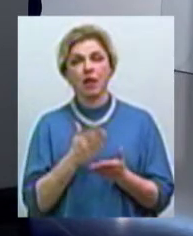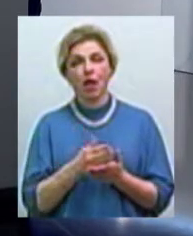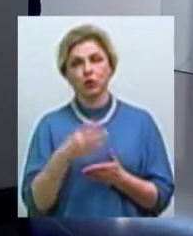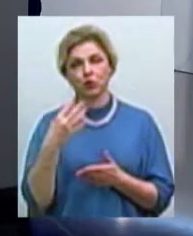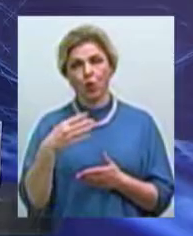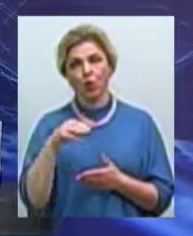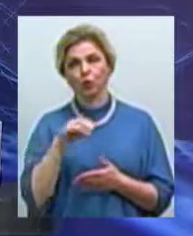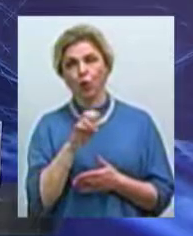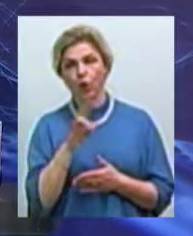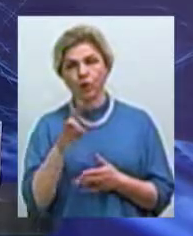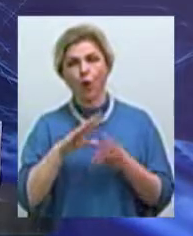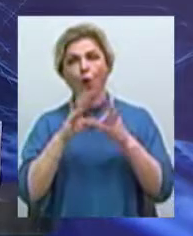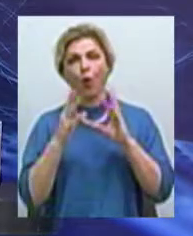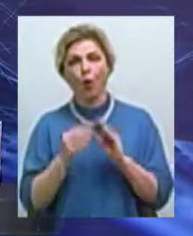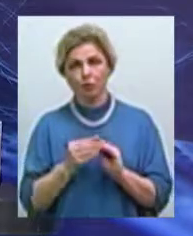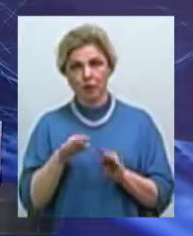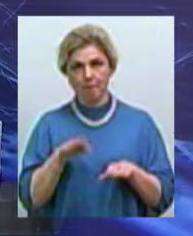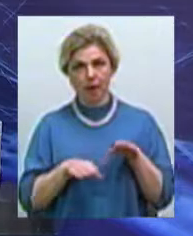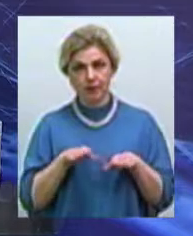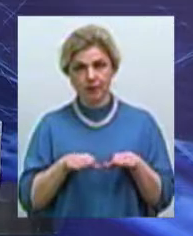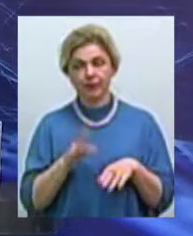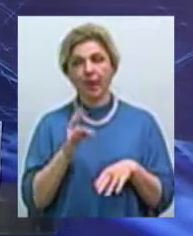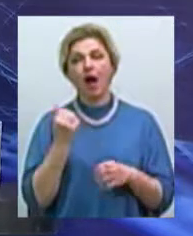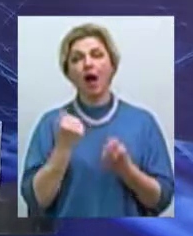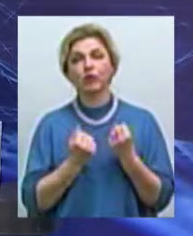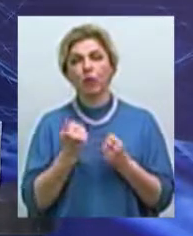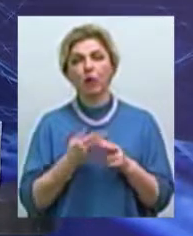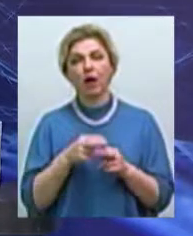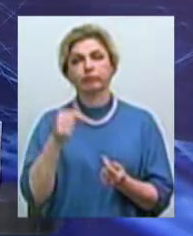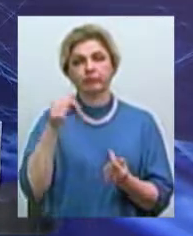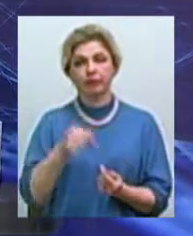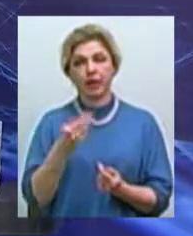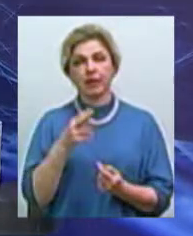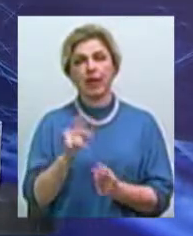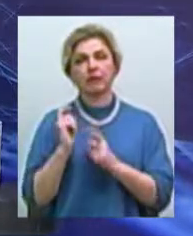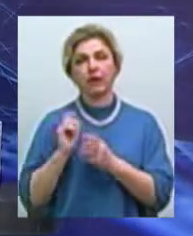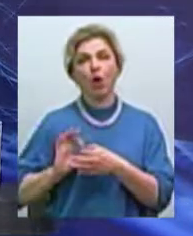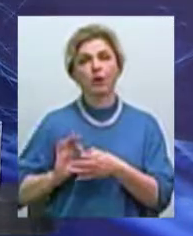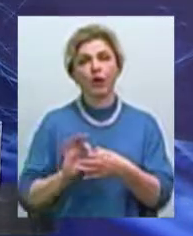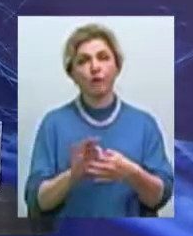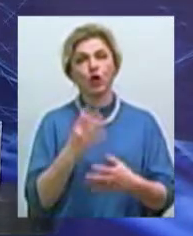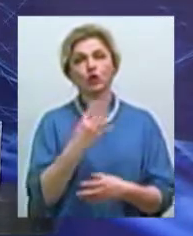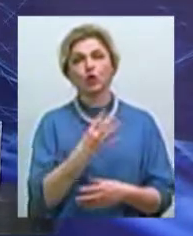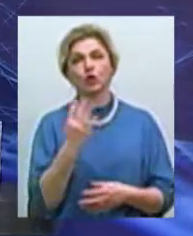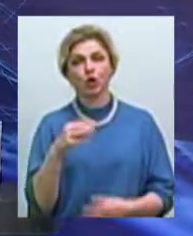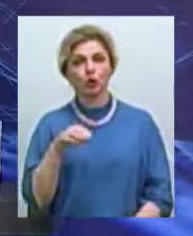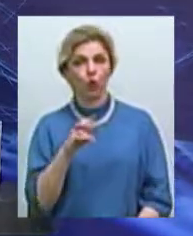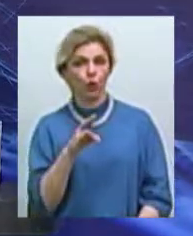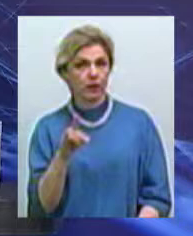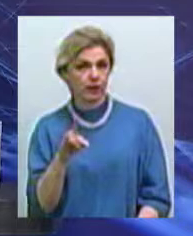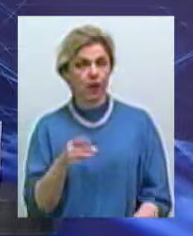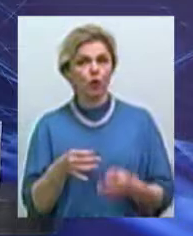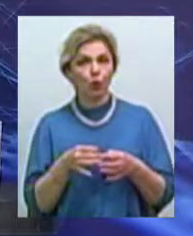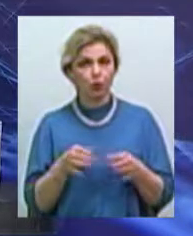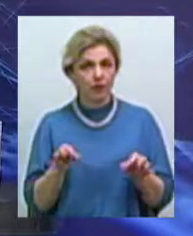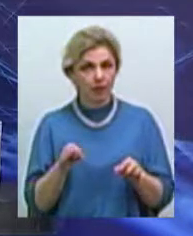маси. І на автомобілі, який передназначений для перевезення контейнеровозів, 44 тонни